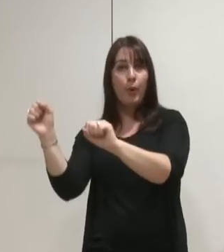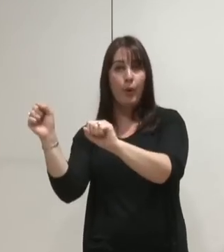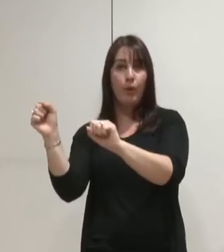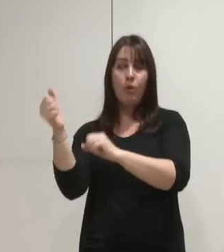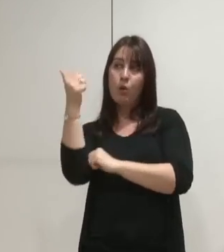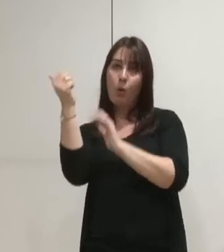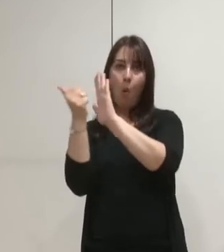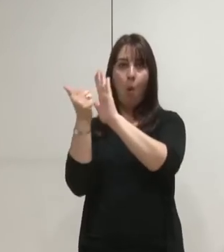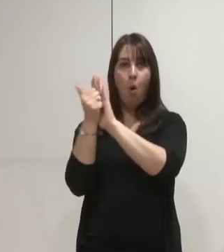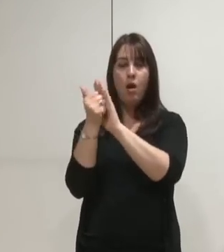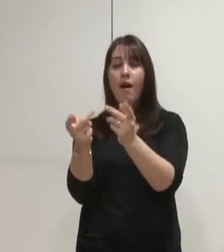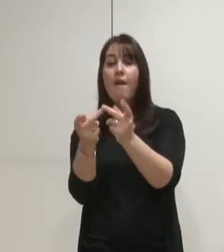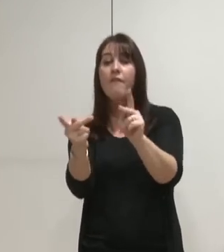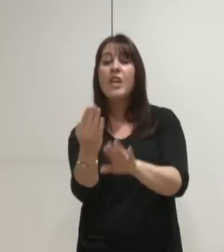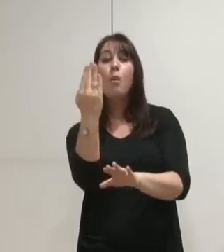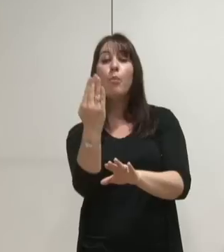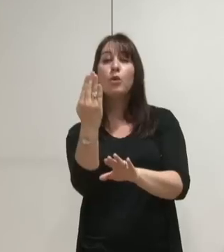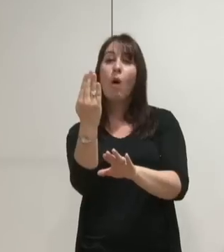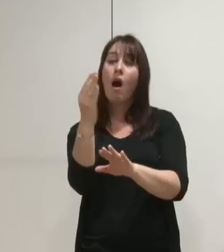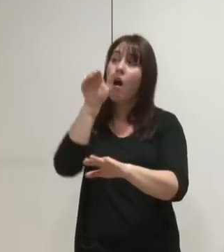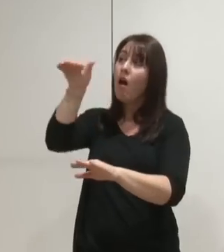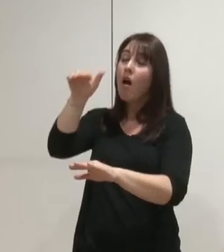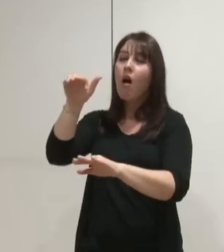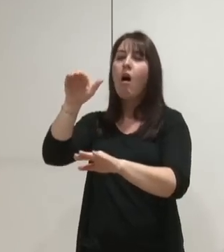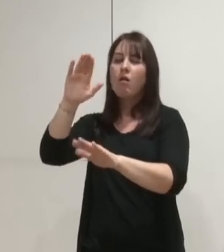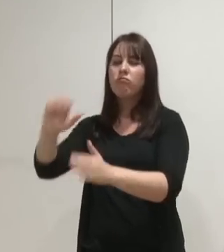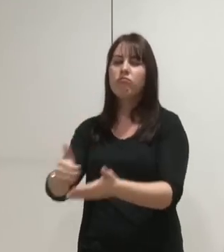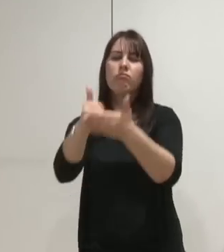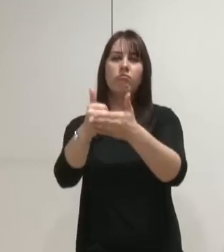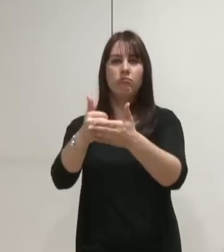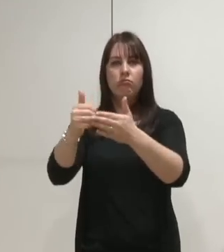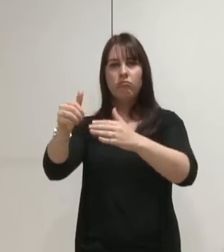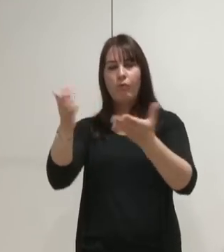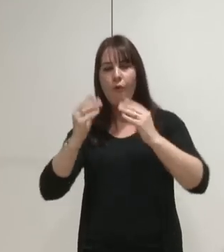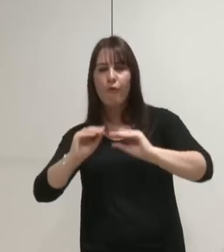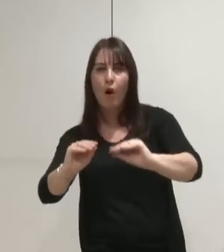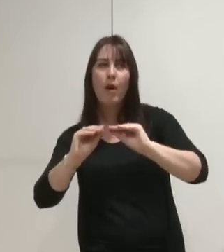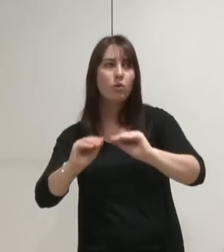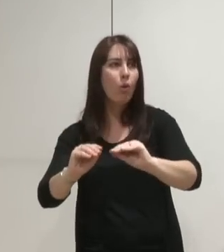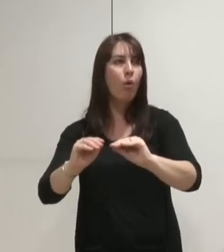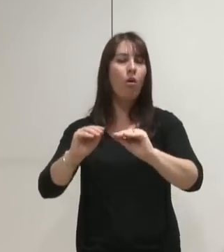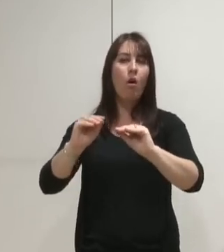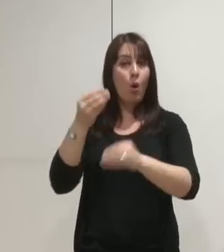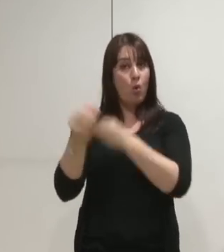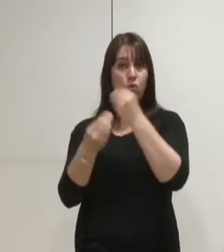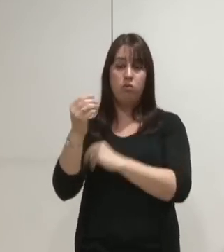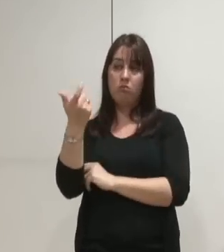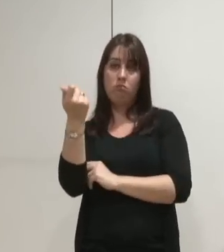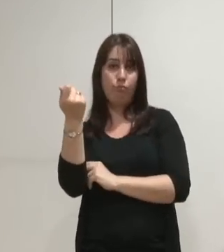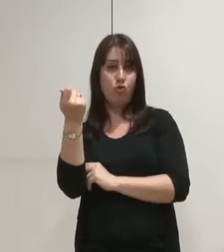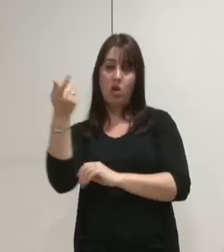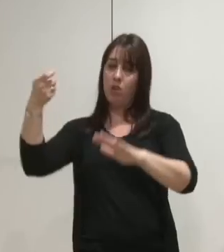les communes qui le souhaitent soit en matière de formation soit en matière d'un appui financier